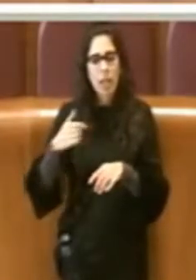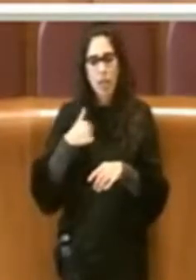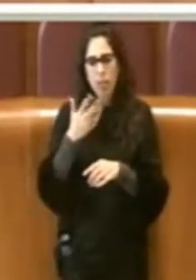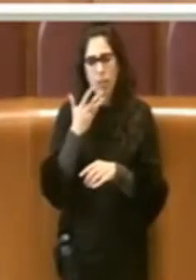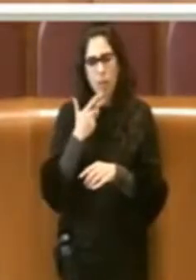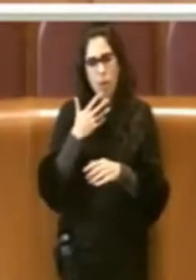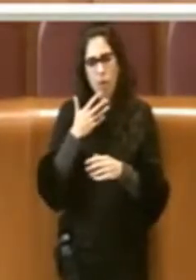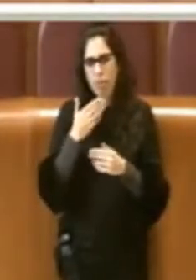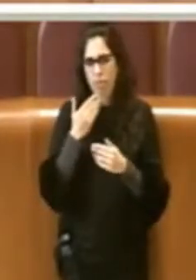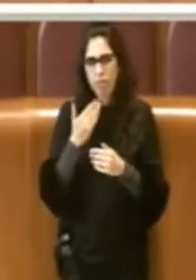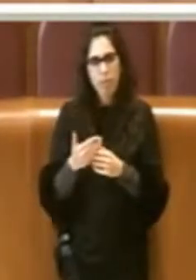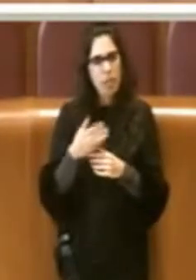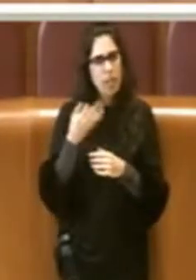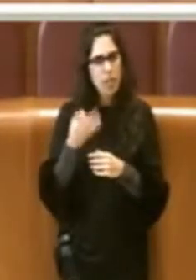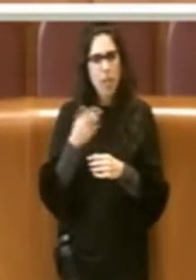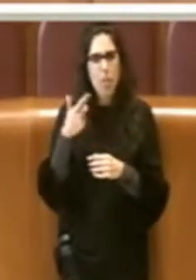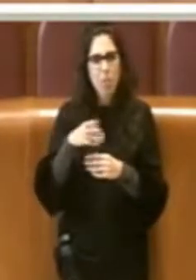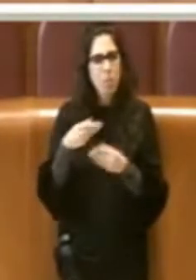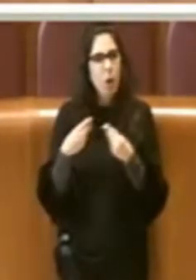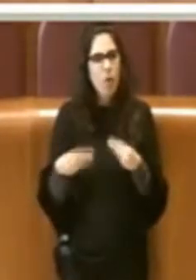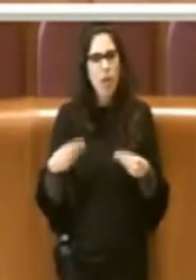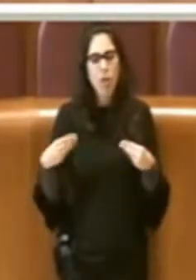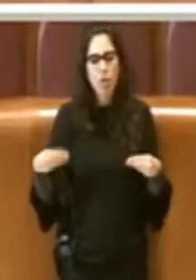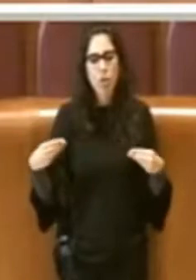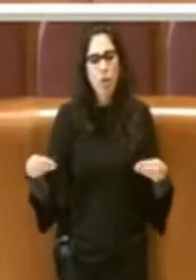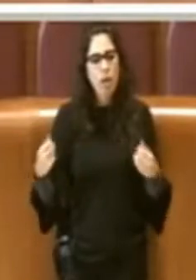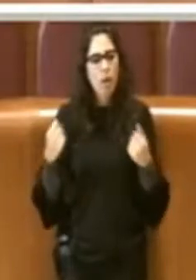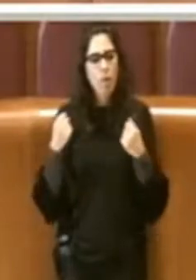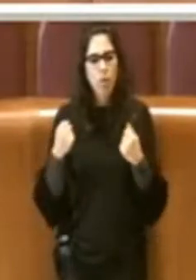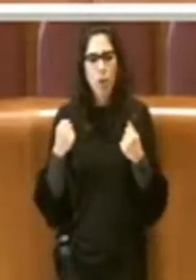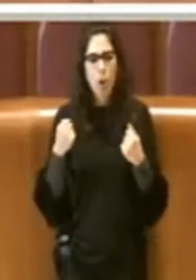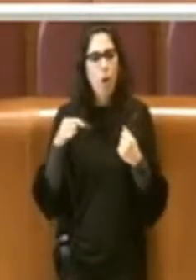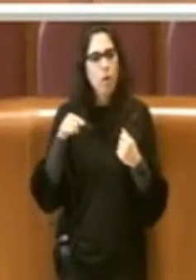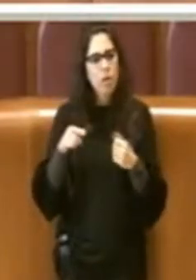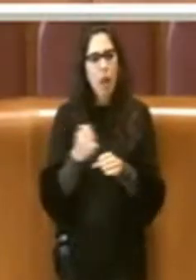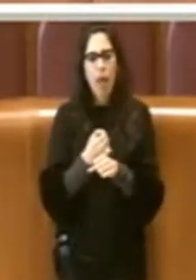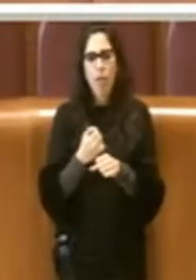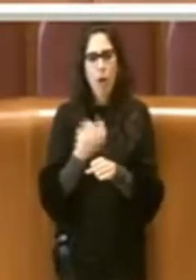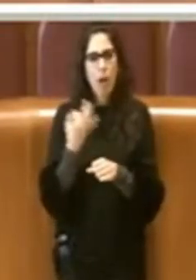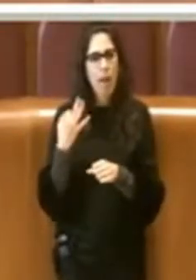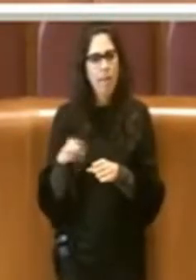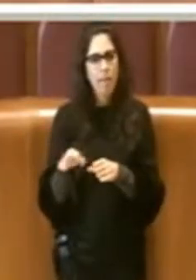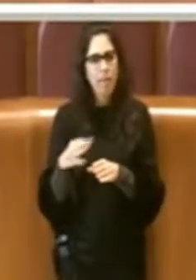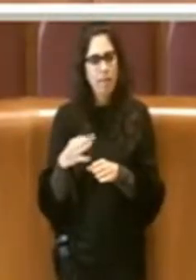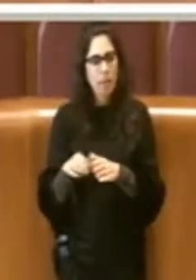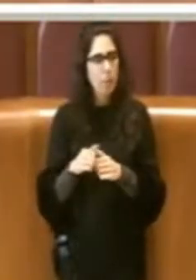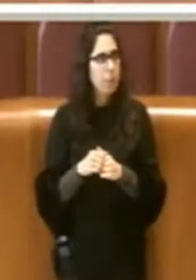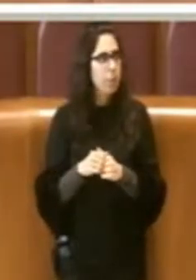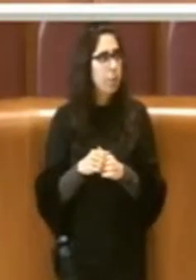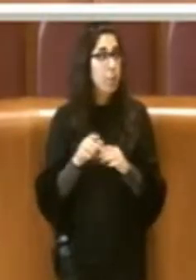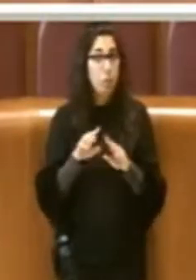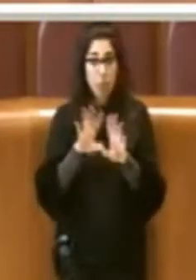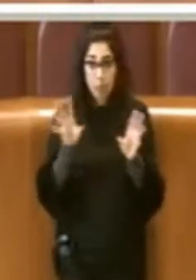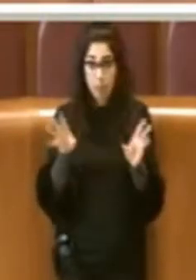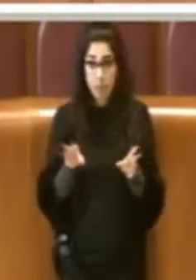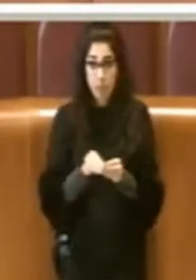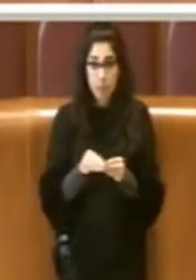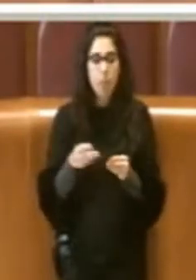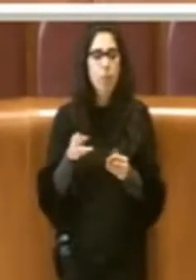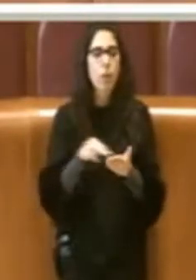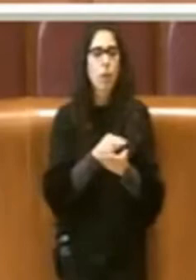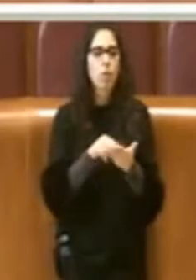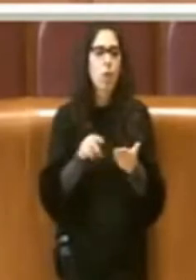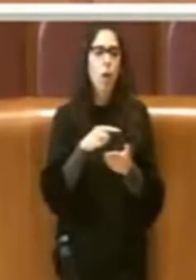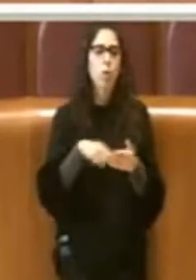ringraziare in ogni occasione per la professionalità che mettono nel loro lavoro, nel loro impegno. Detto questo, il voto del